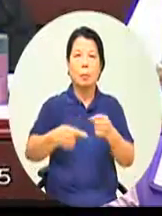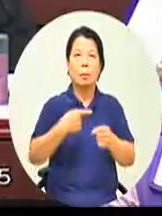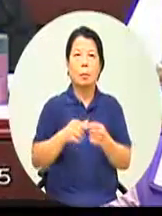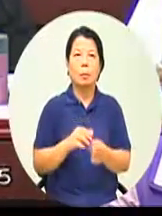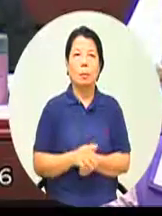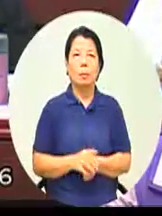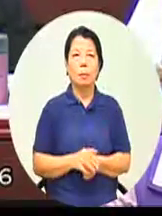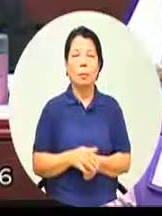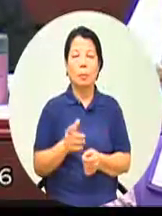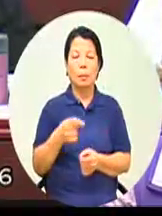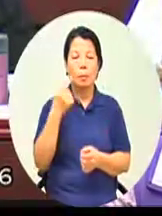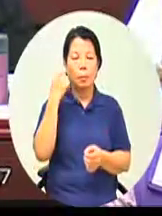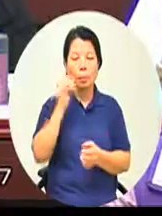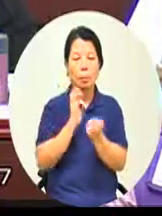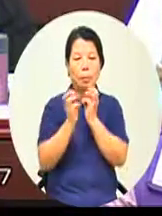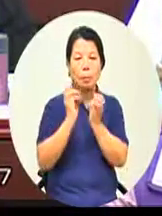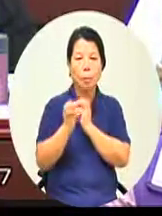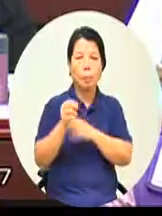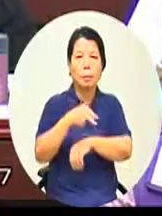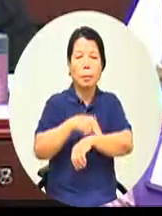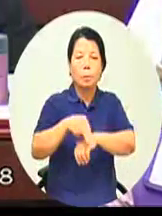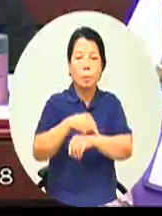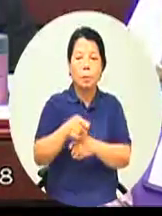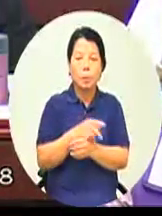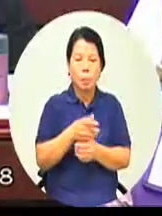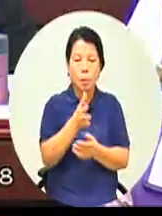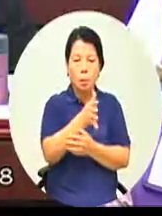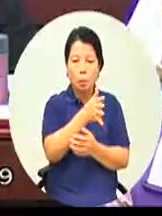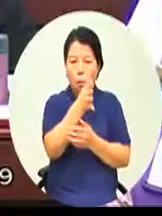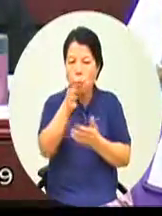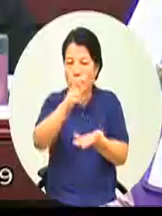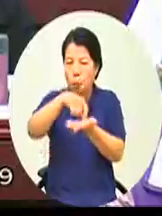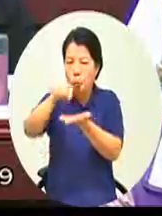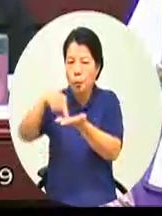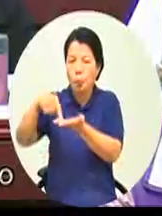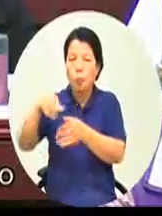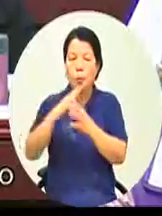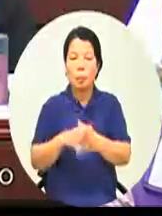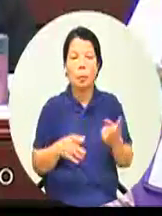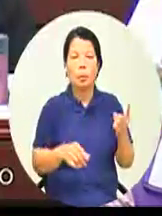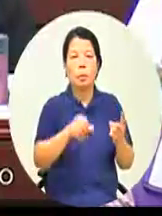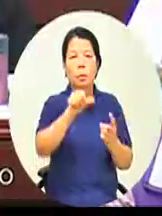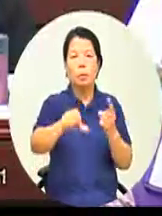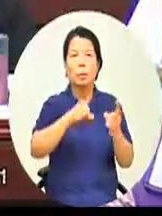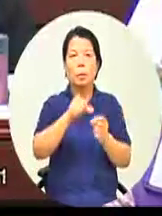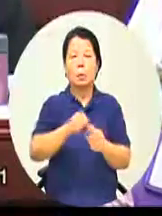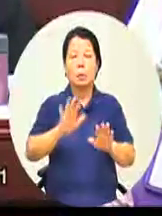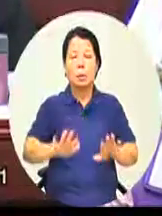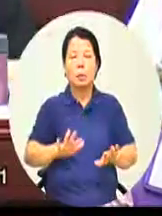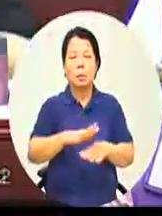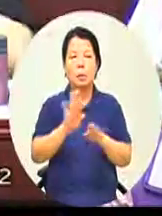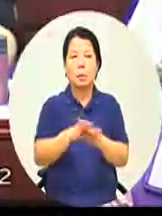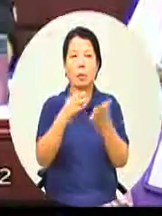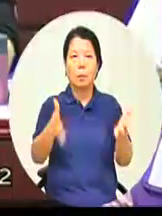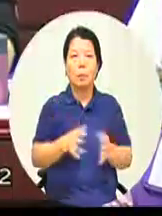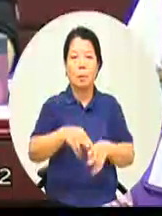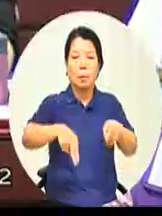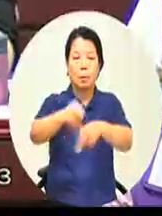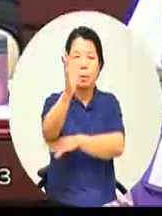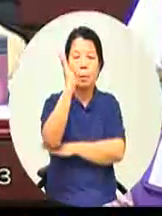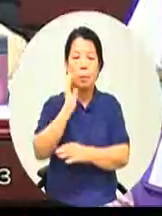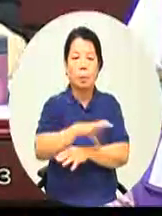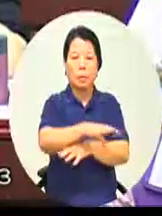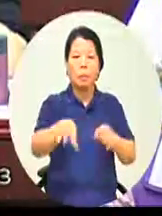在详细的来做清查，所以我们在105年，就今年来讲，我们行政区有